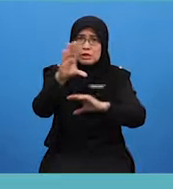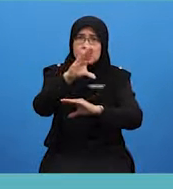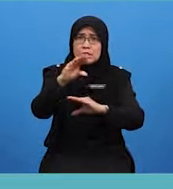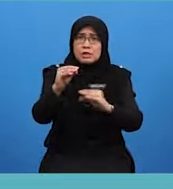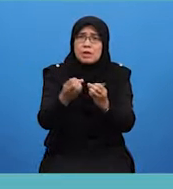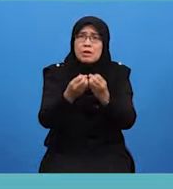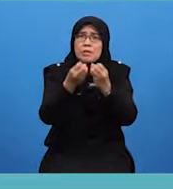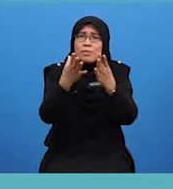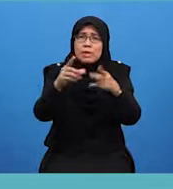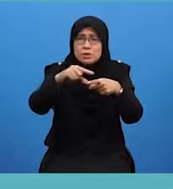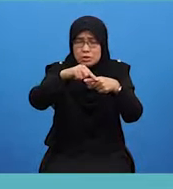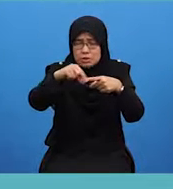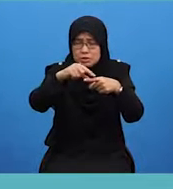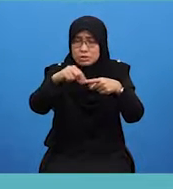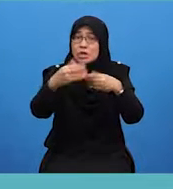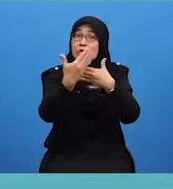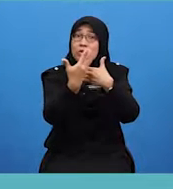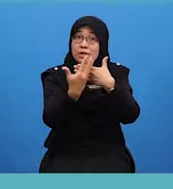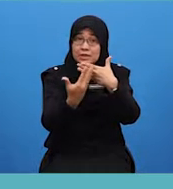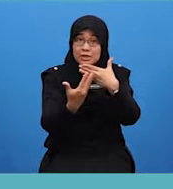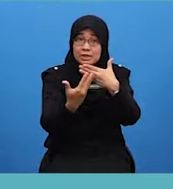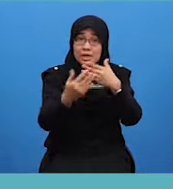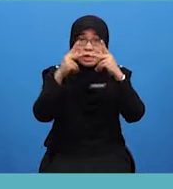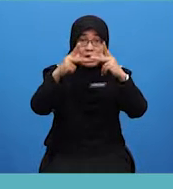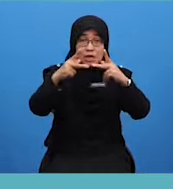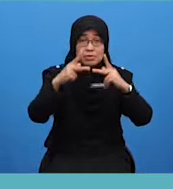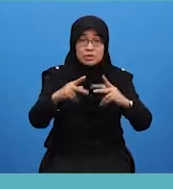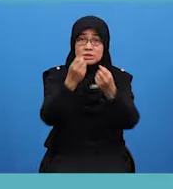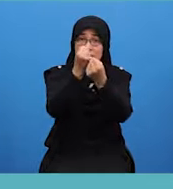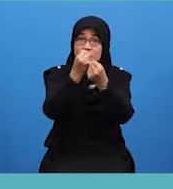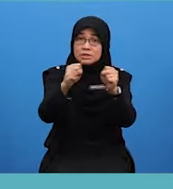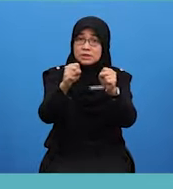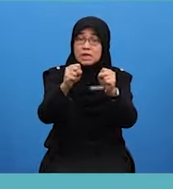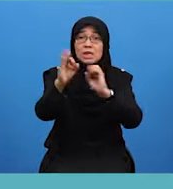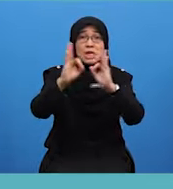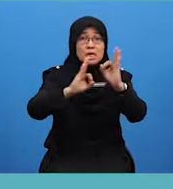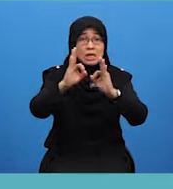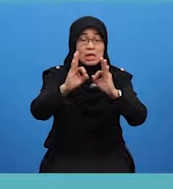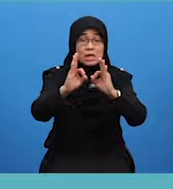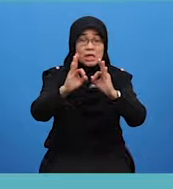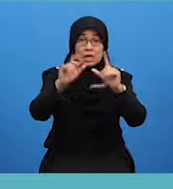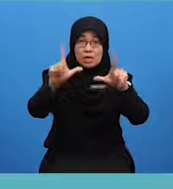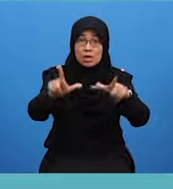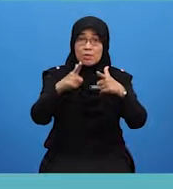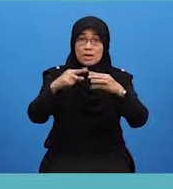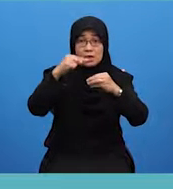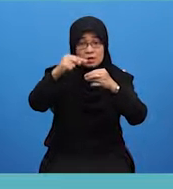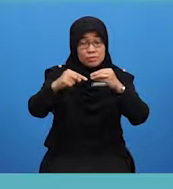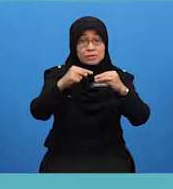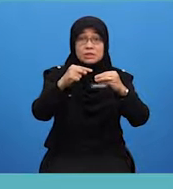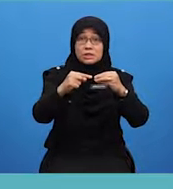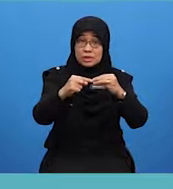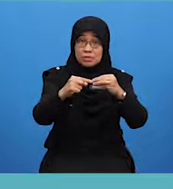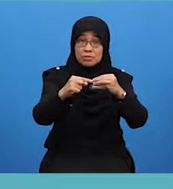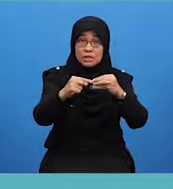dan kaya dengan salur darah. Ia sebagai proses persediaan sekiranya persenyawaan